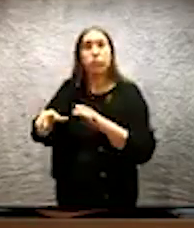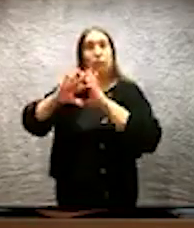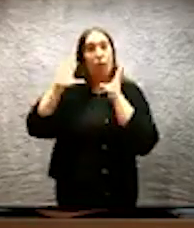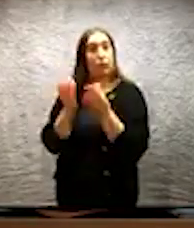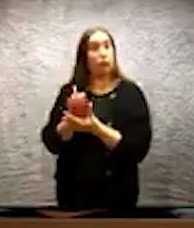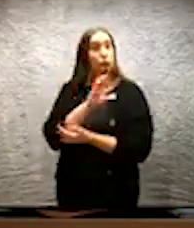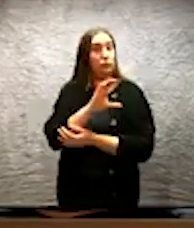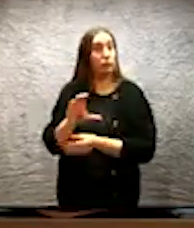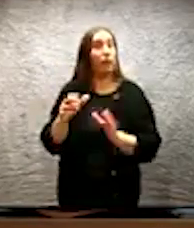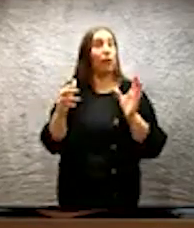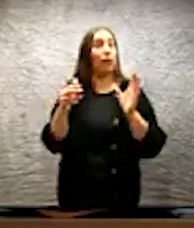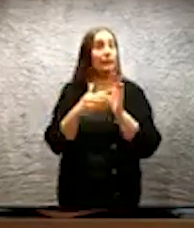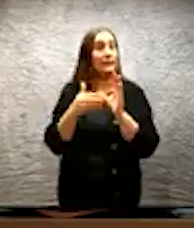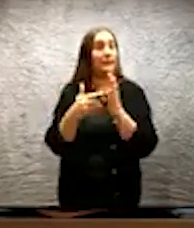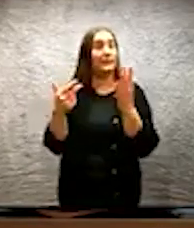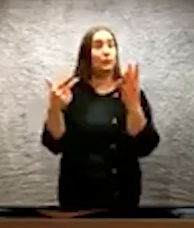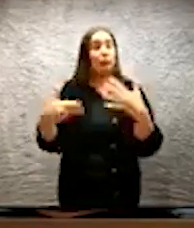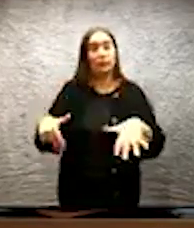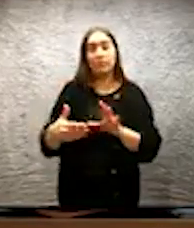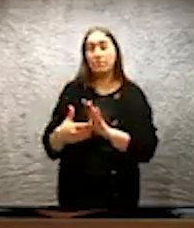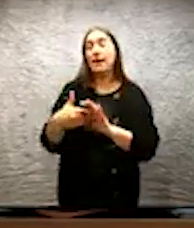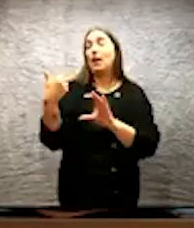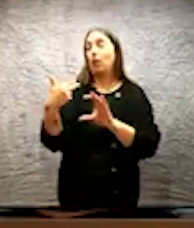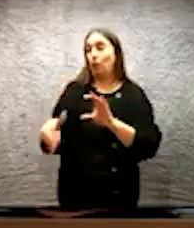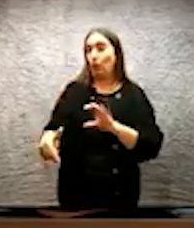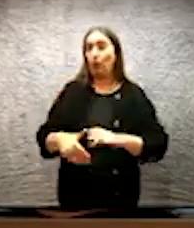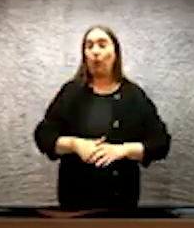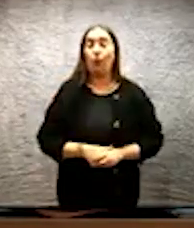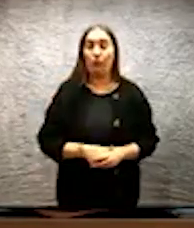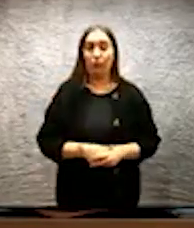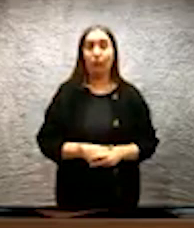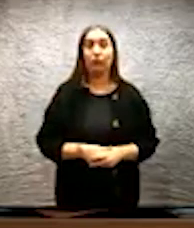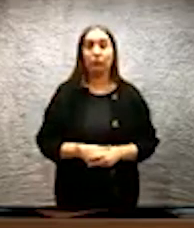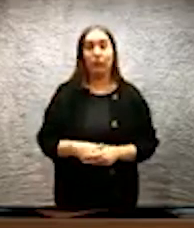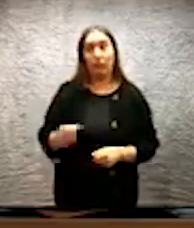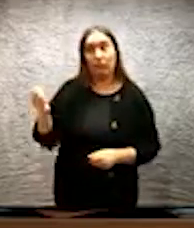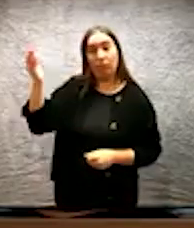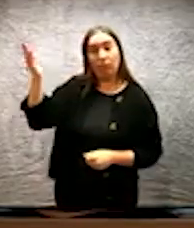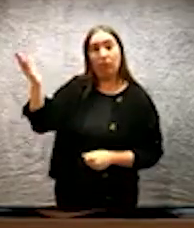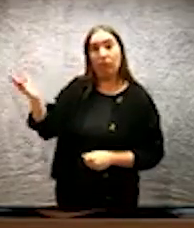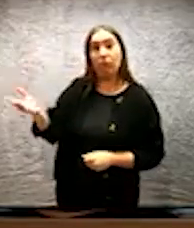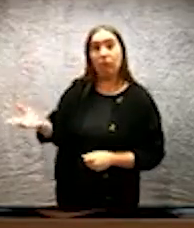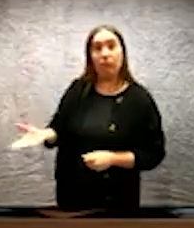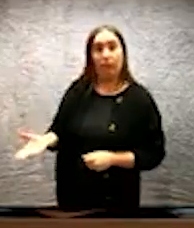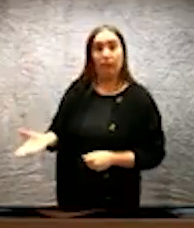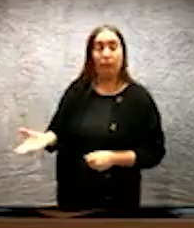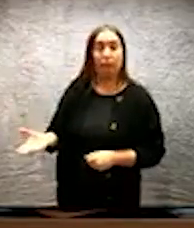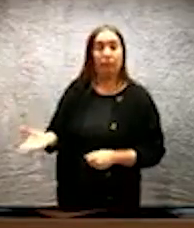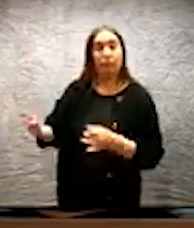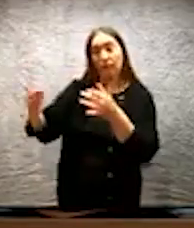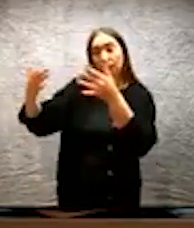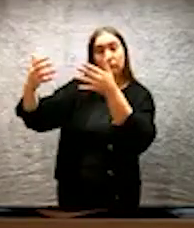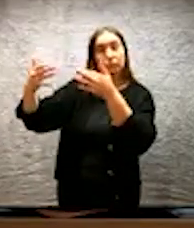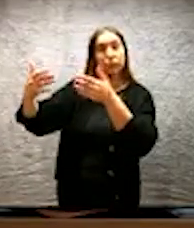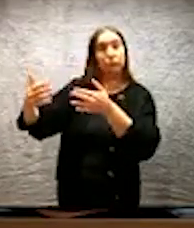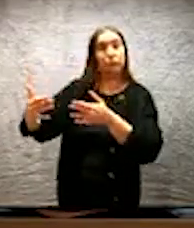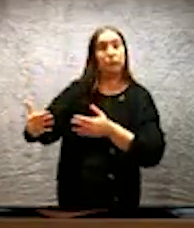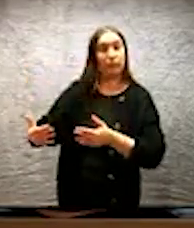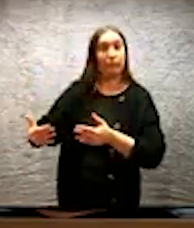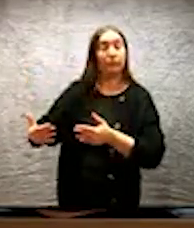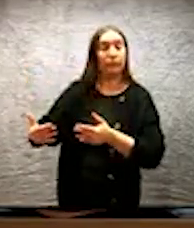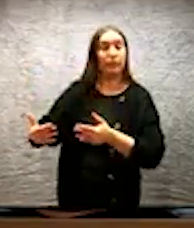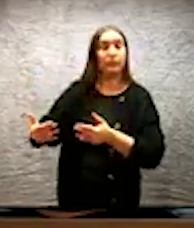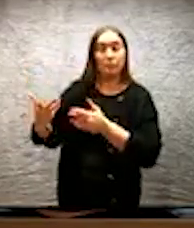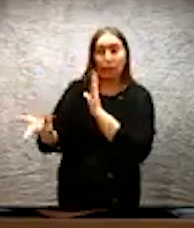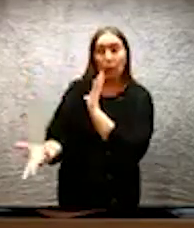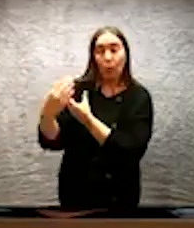118 000 €. Donc là, c'est uniquement donc des écritures qui intègrent donc